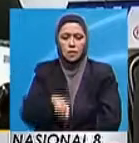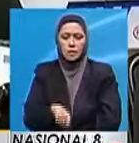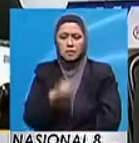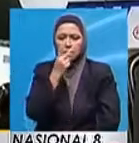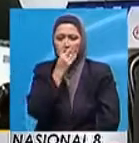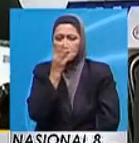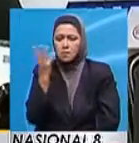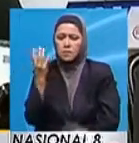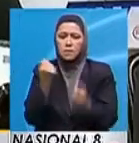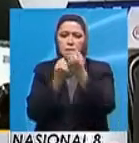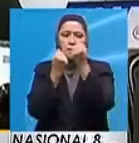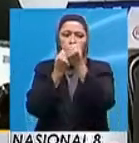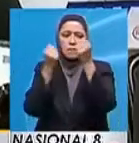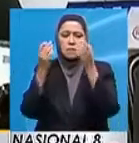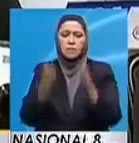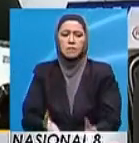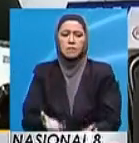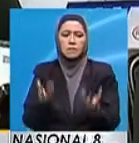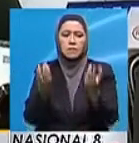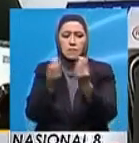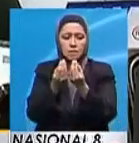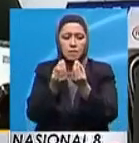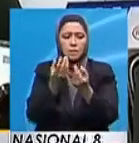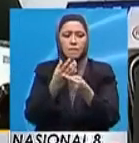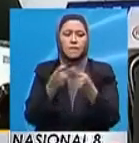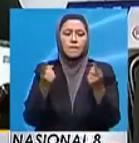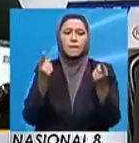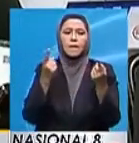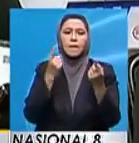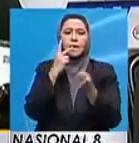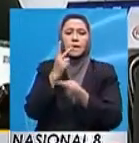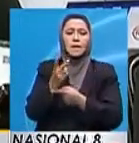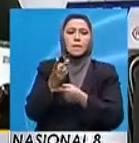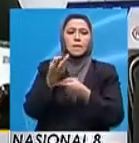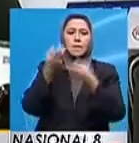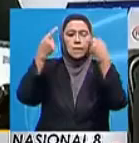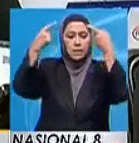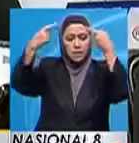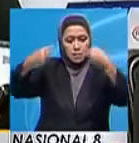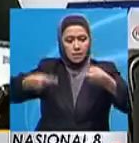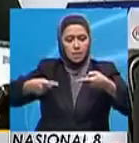4-5 game perlawanan persahabatan yang dilakukan di sini. Alhamdulillah